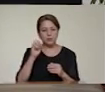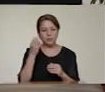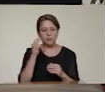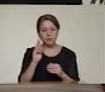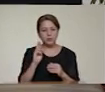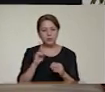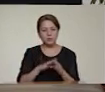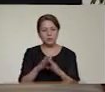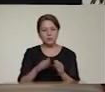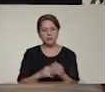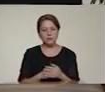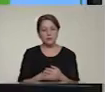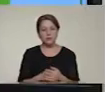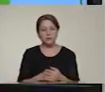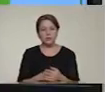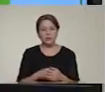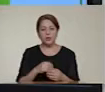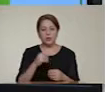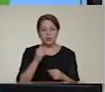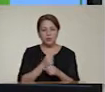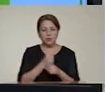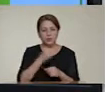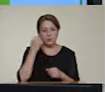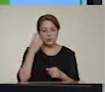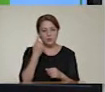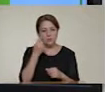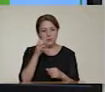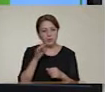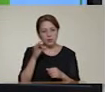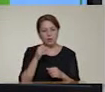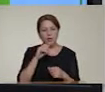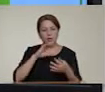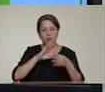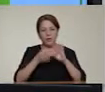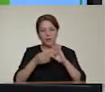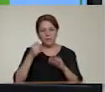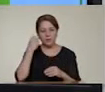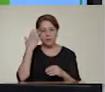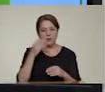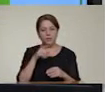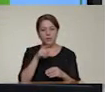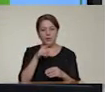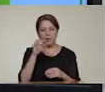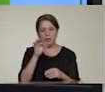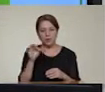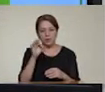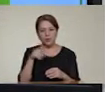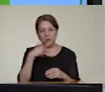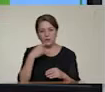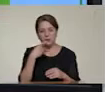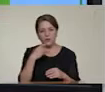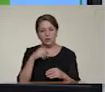32-mashqni bajaring. Ish bilganga 1 tanga, gap bilganga 1000 tanga degan